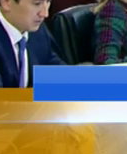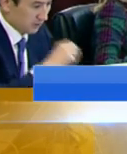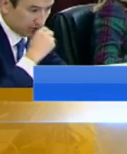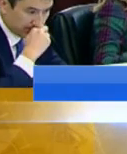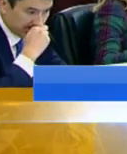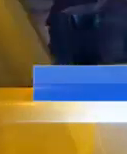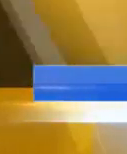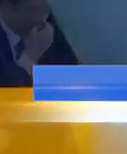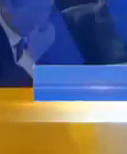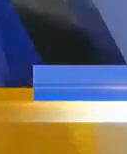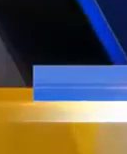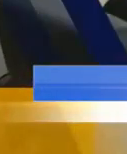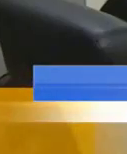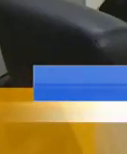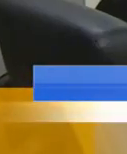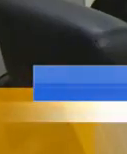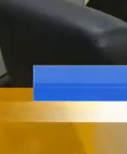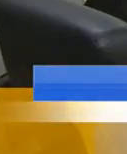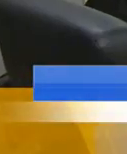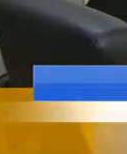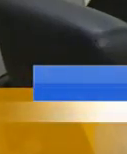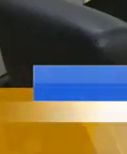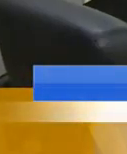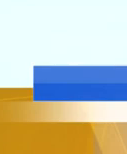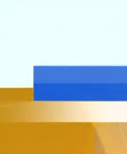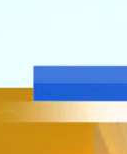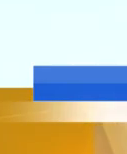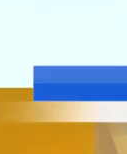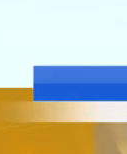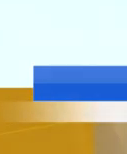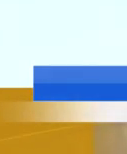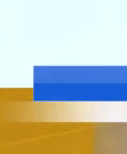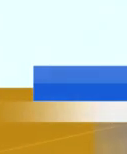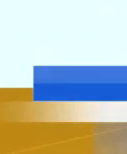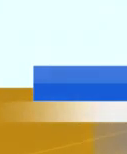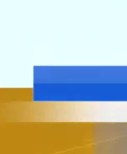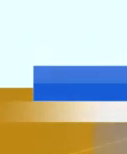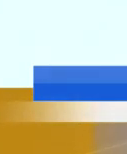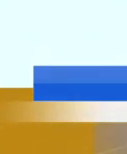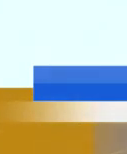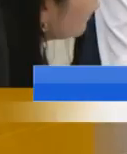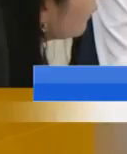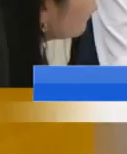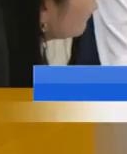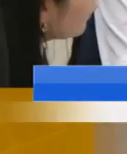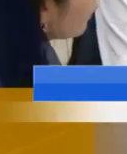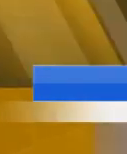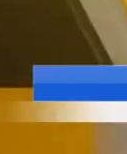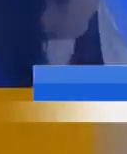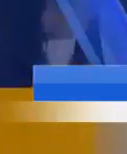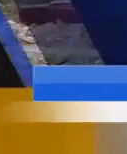ауыл қосылатын болды. Сөзден іске, Нұр-Сұлтанда жаңа қазақ әліпбиінің емле ережелерін оқыту сыныптары